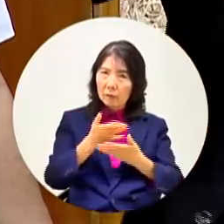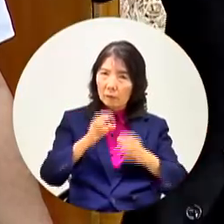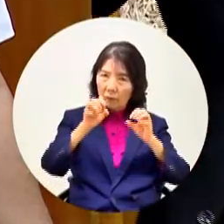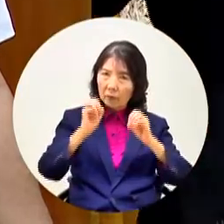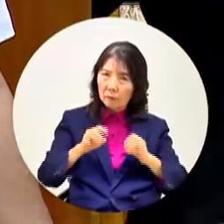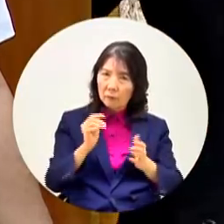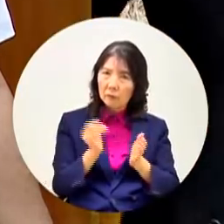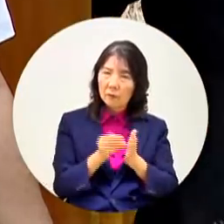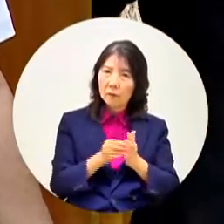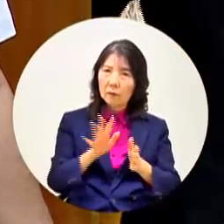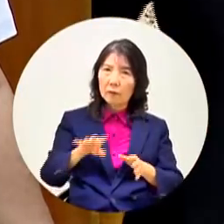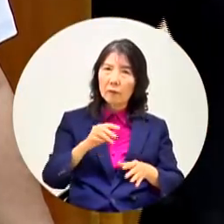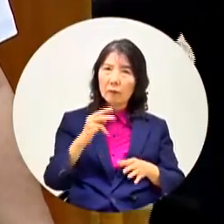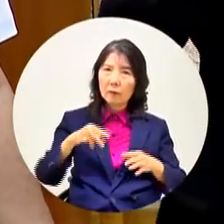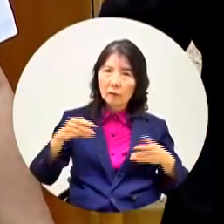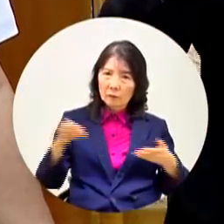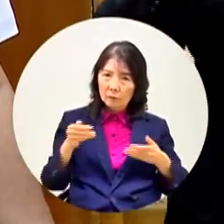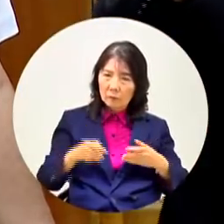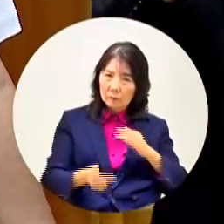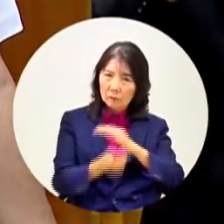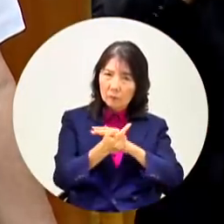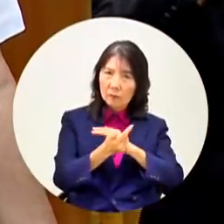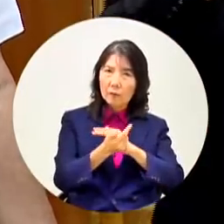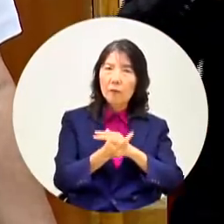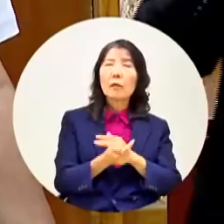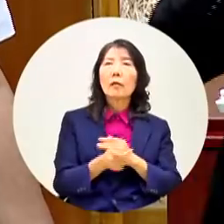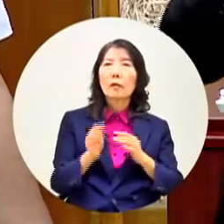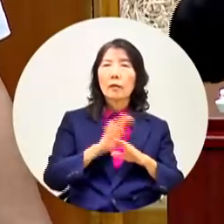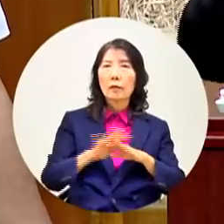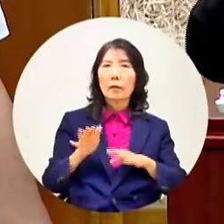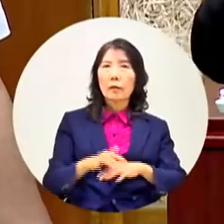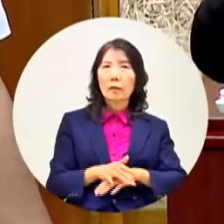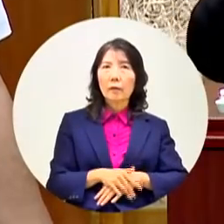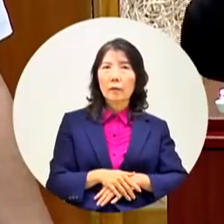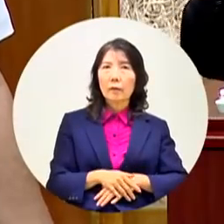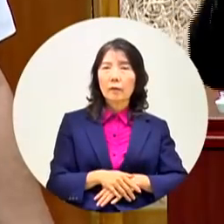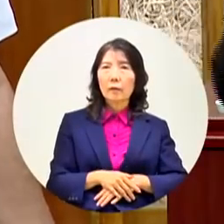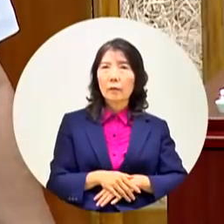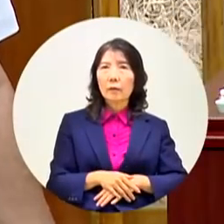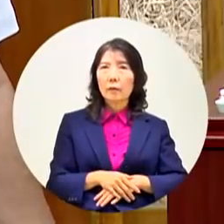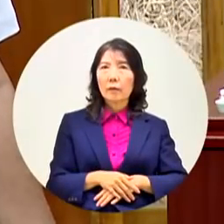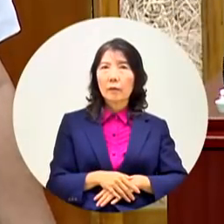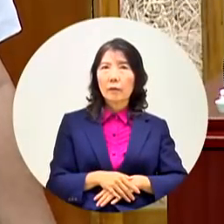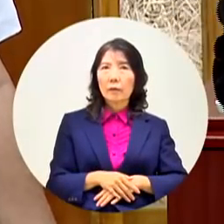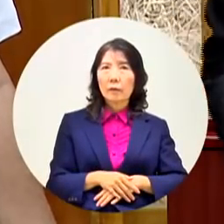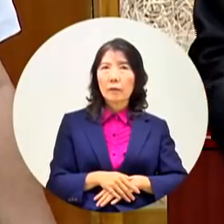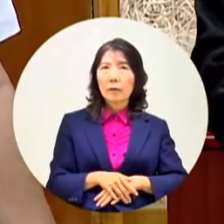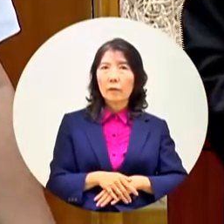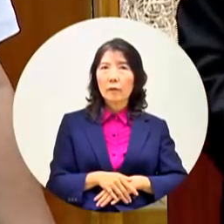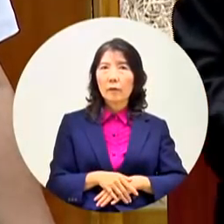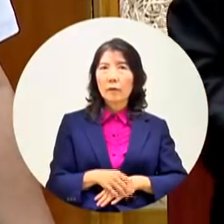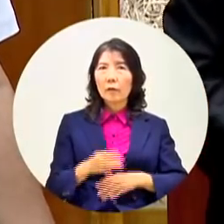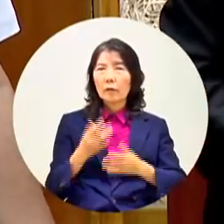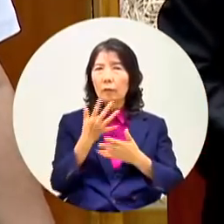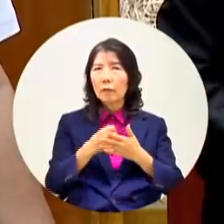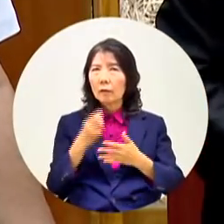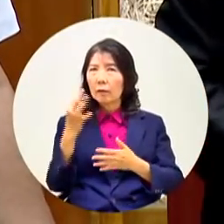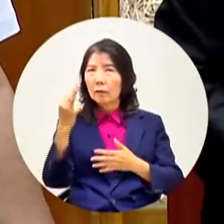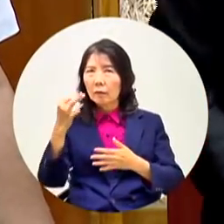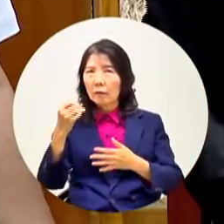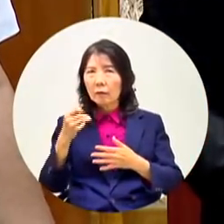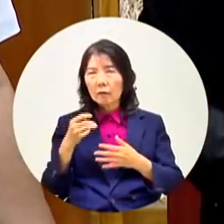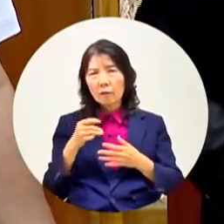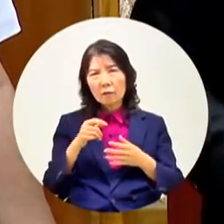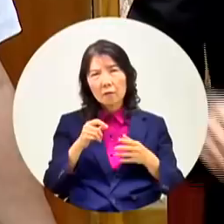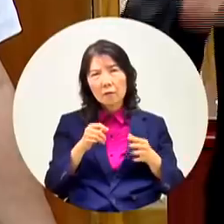这个、工程就能够尽快的来施工。哎， 局长 跟张岩报告， 为了这几间，咱的工期敢会去